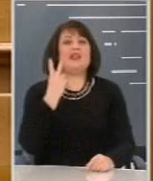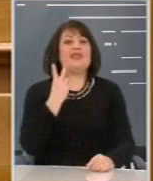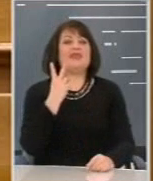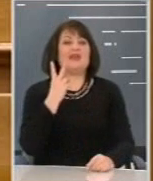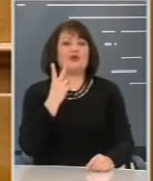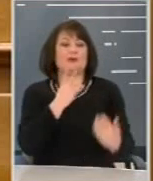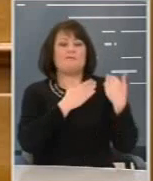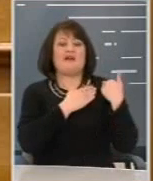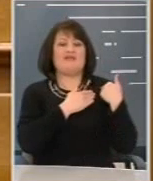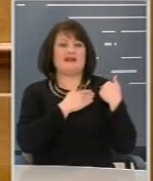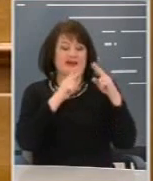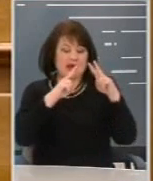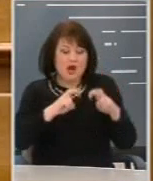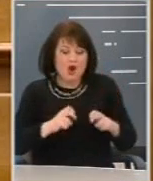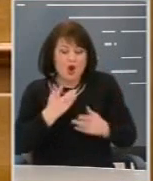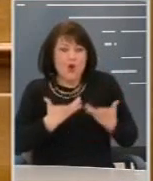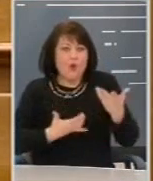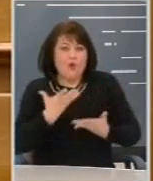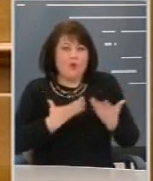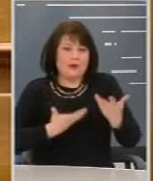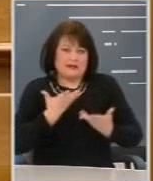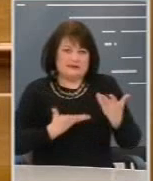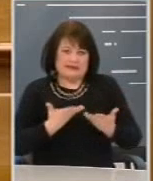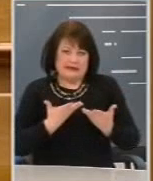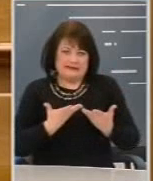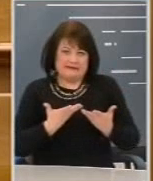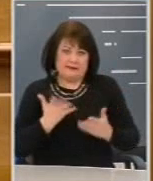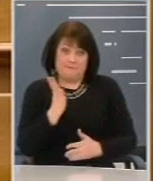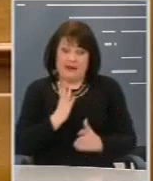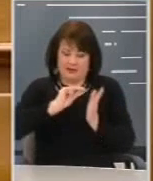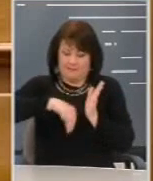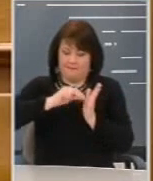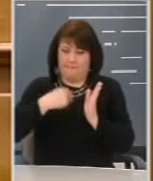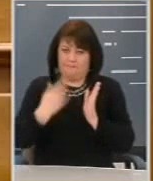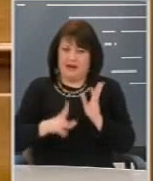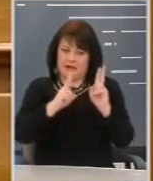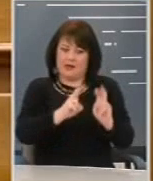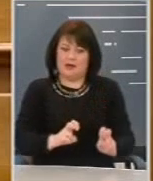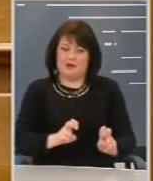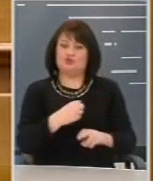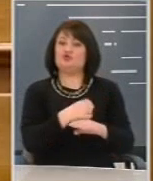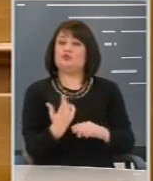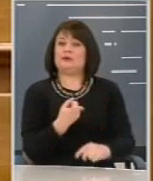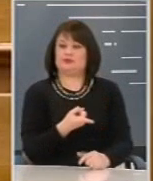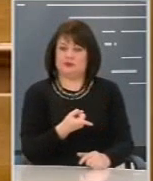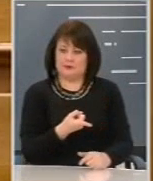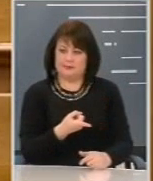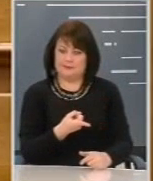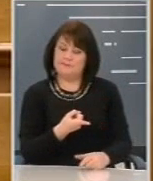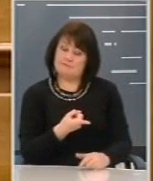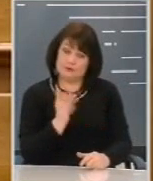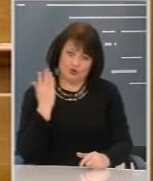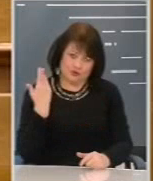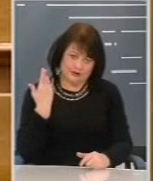λογιστές, οι οποίοι έλεγξαν και συνυπέγραψαν και οι 5 τον έλεγχο αυτό στο κόμμα, στο ΠΑΣΟΚ